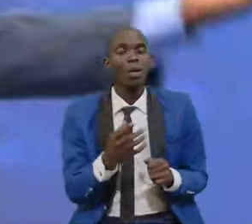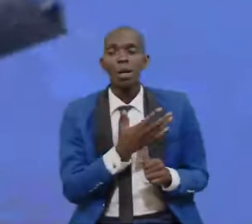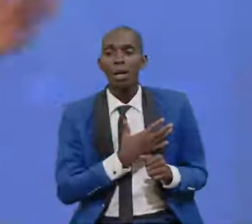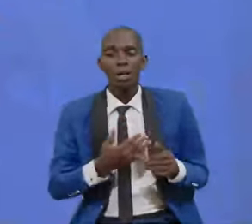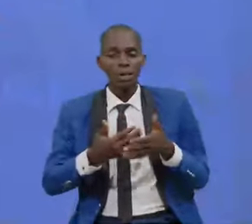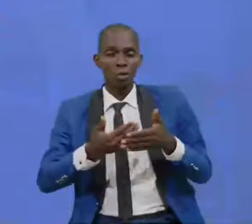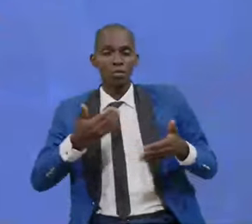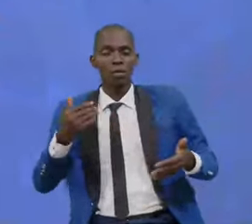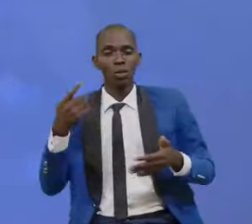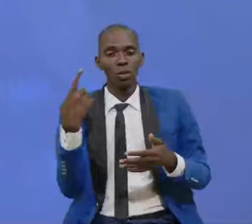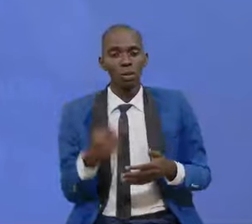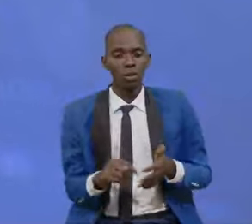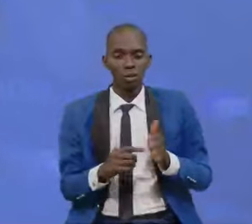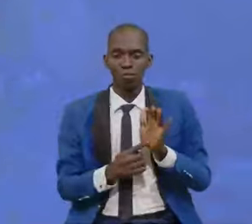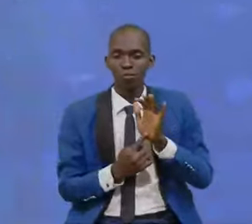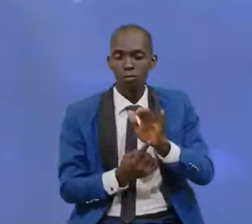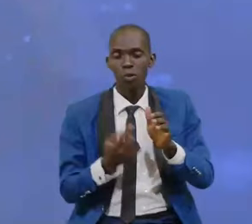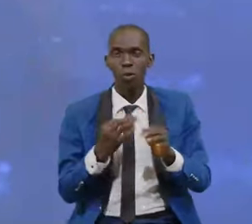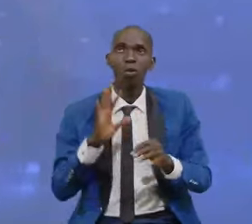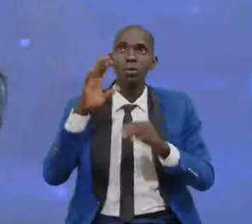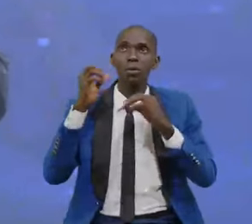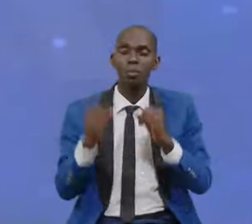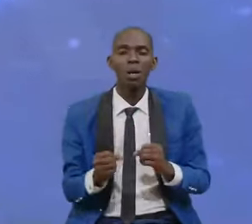la manifestation.